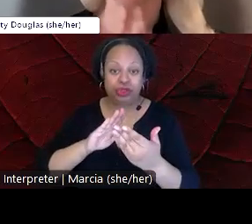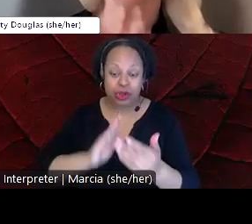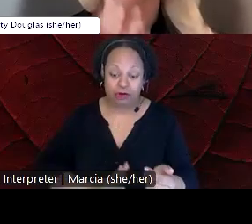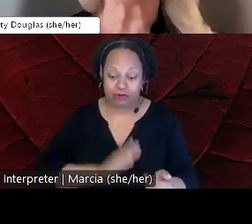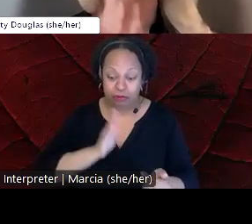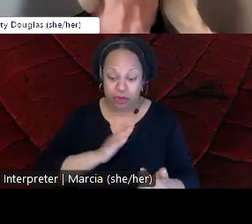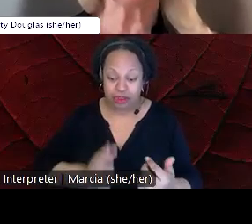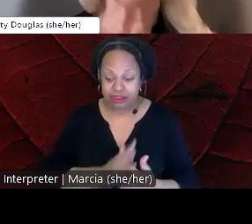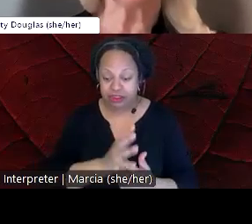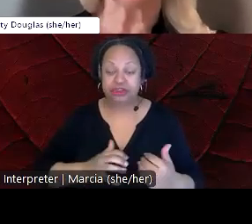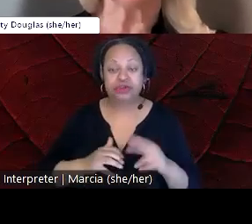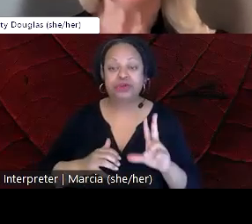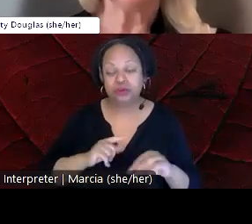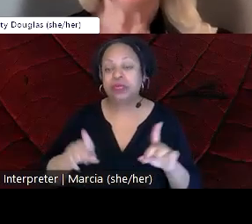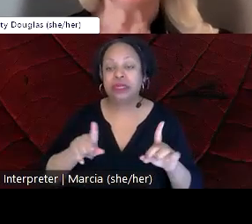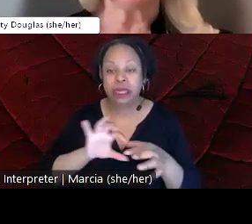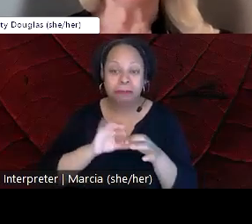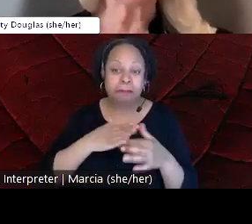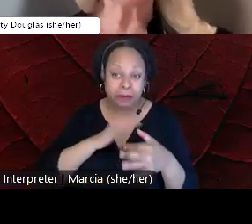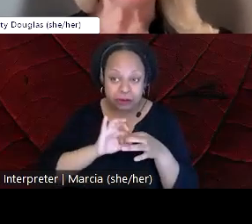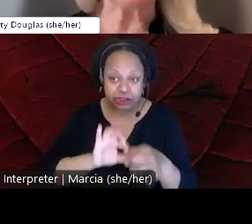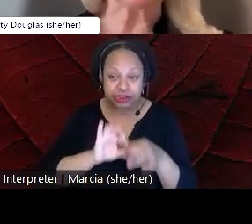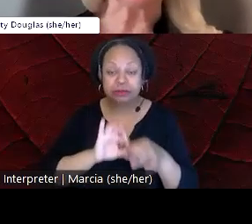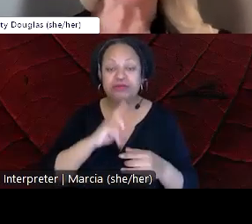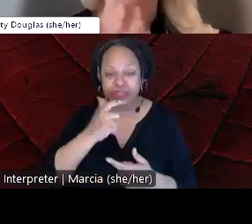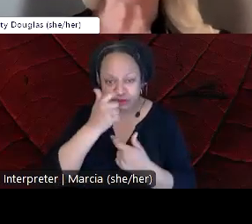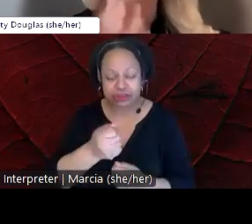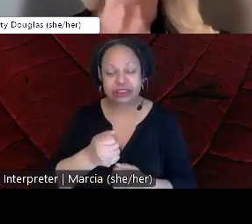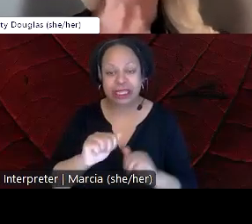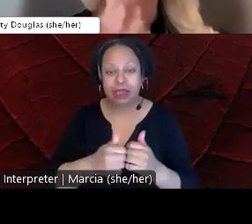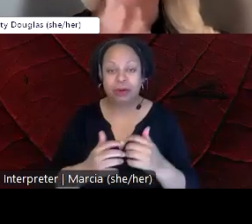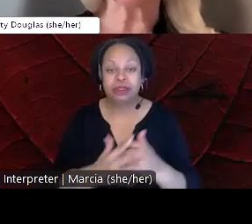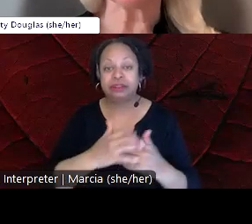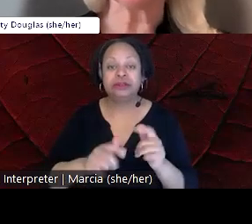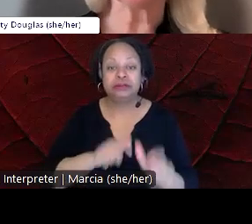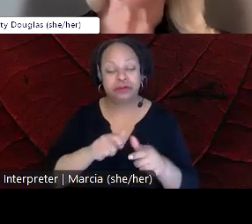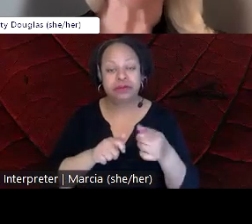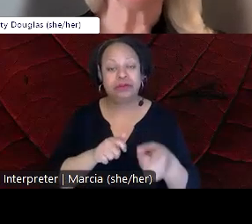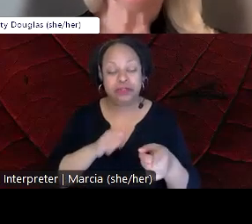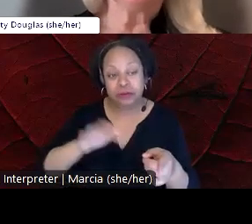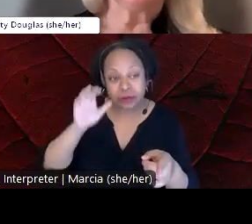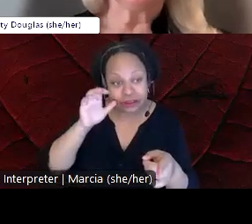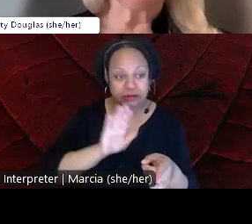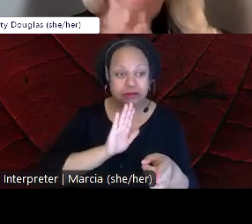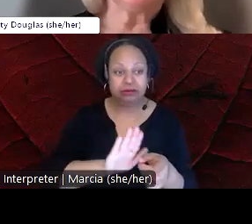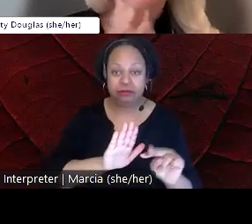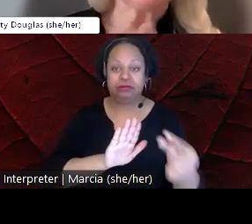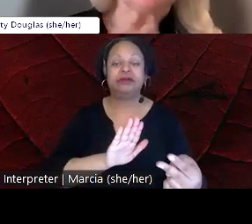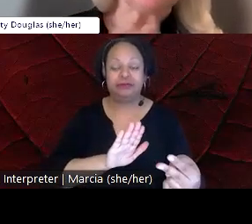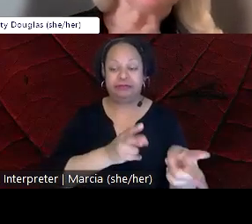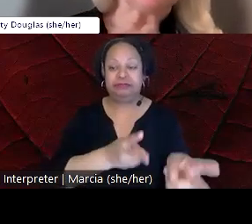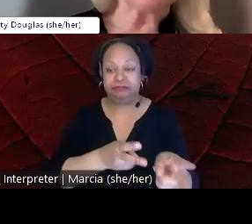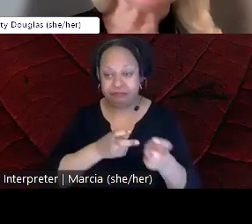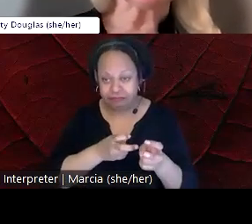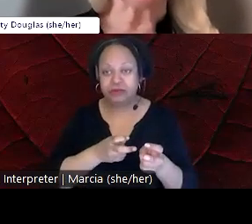donc des personnes autochtones, mais je suis en relation et très intéressée par la contribution que l'on peut